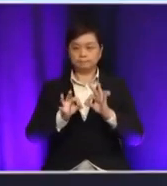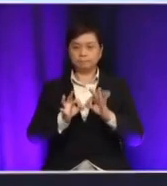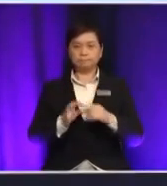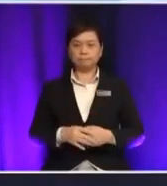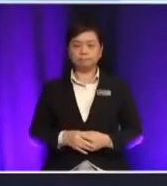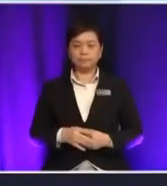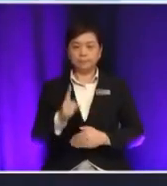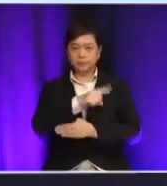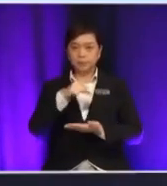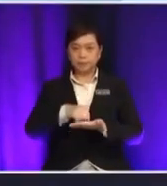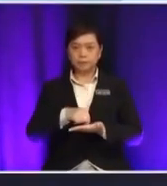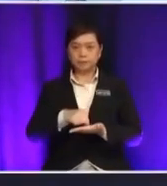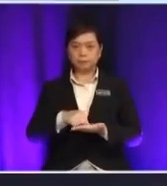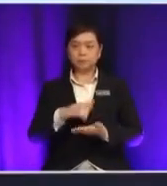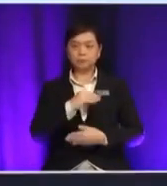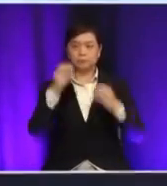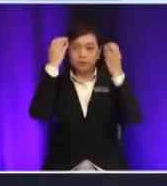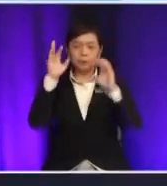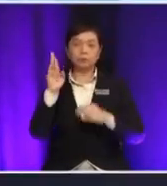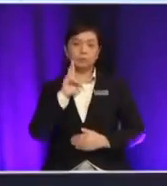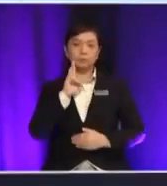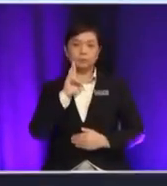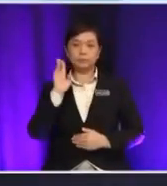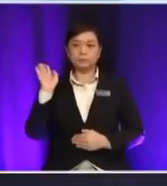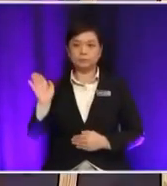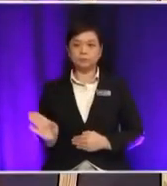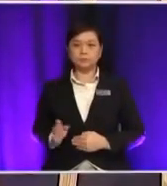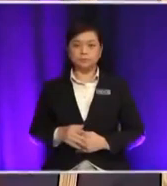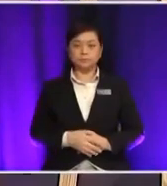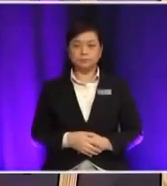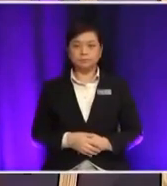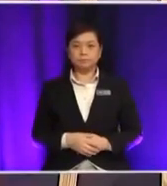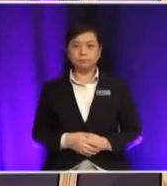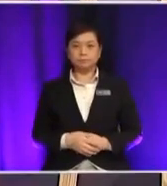cekgu ramal insari haiche